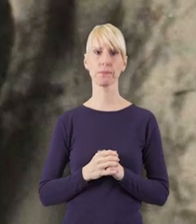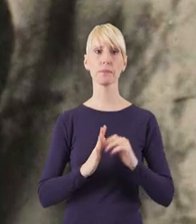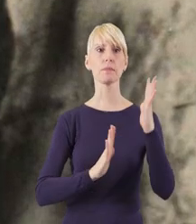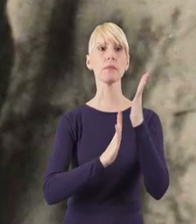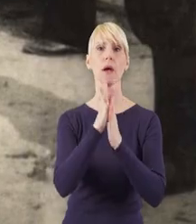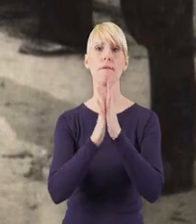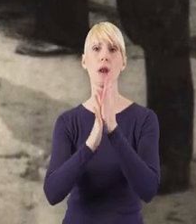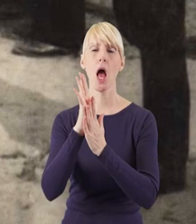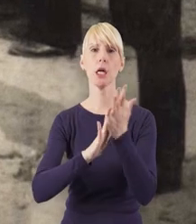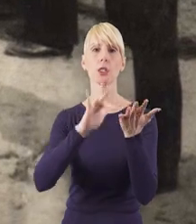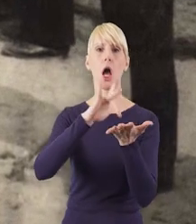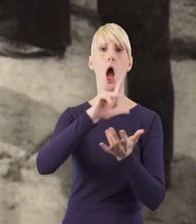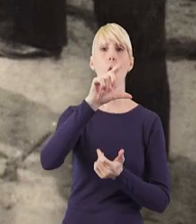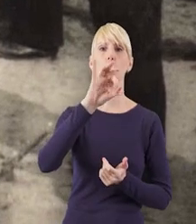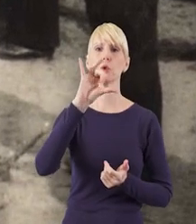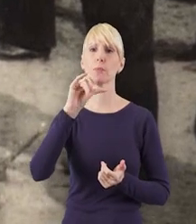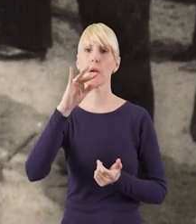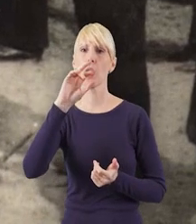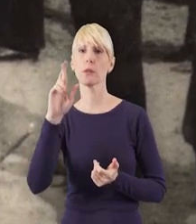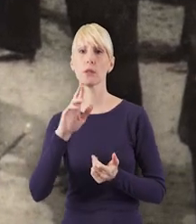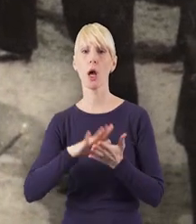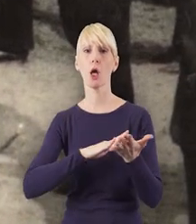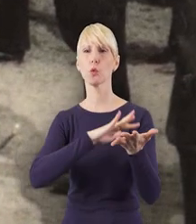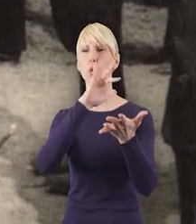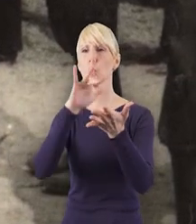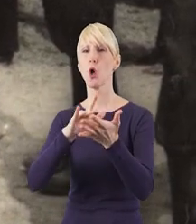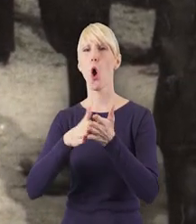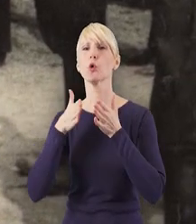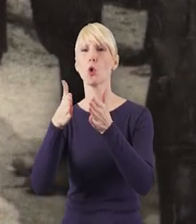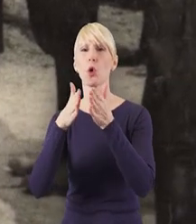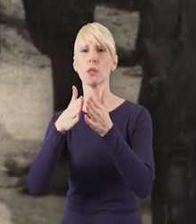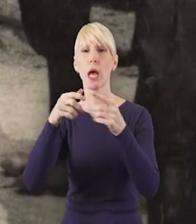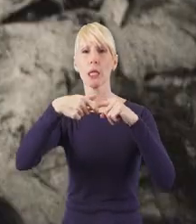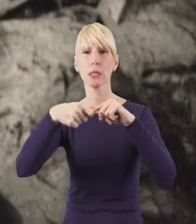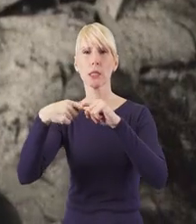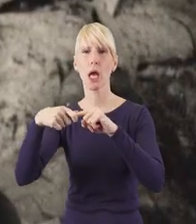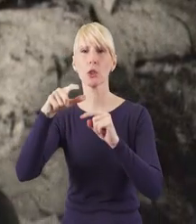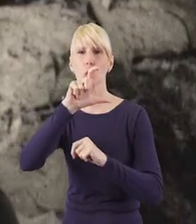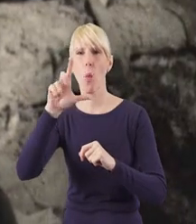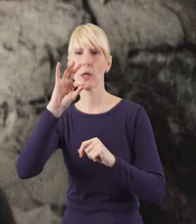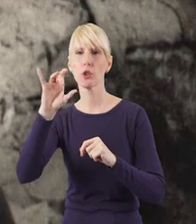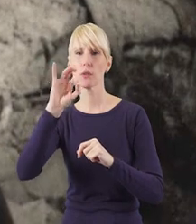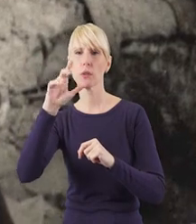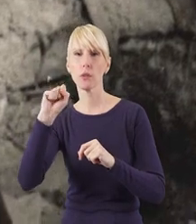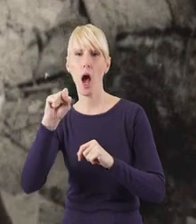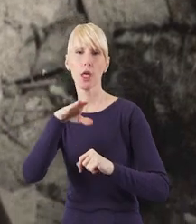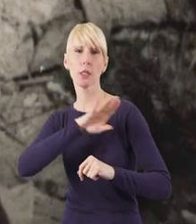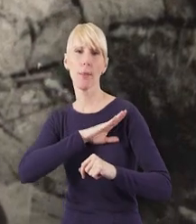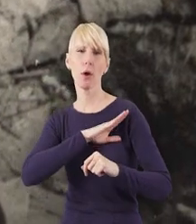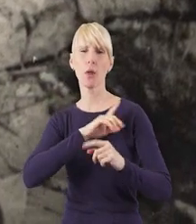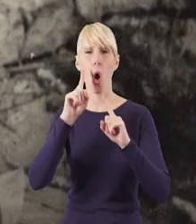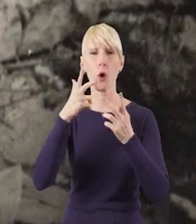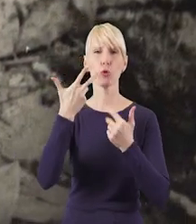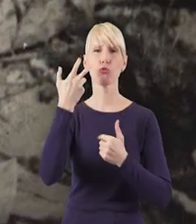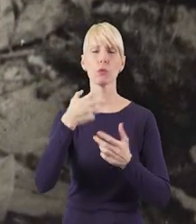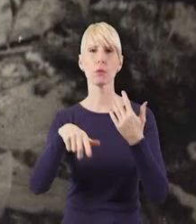W lesie ludźmierskim, położonym przy szosie Zgierz-Łęczyca, zamordowano ponad 300 osób. Ich